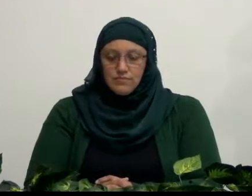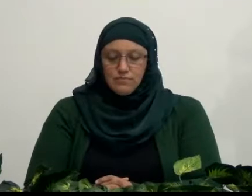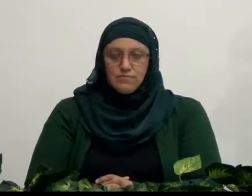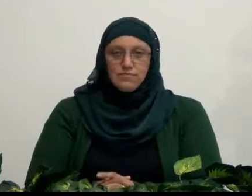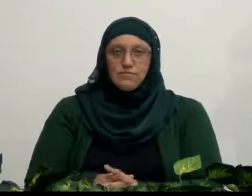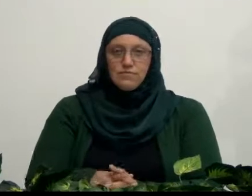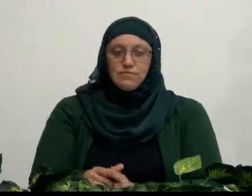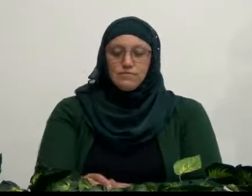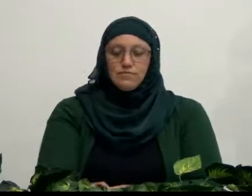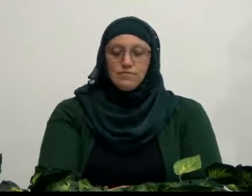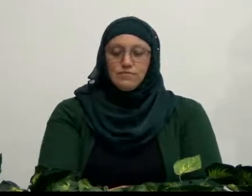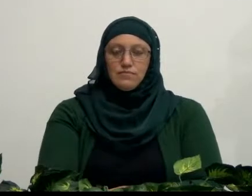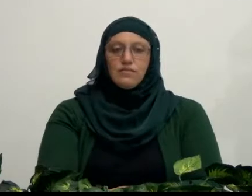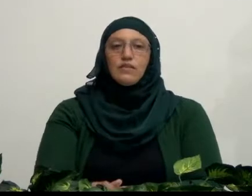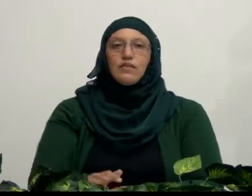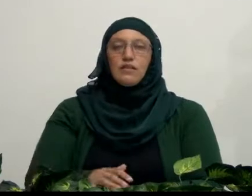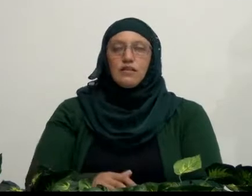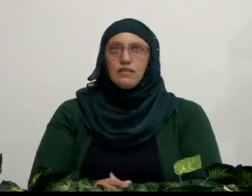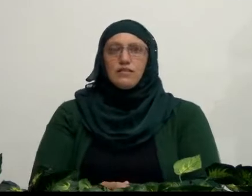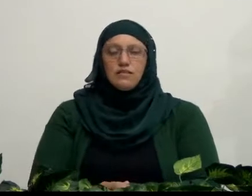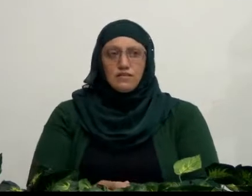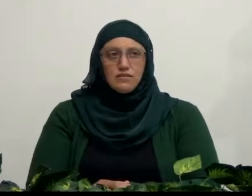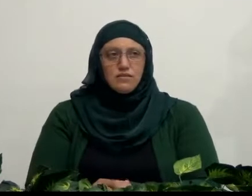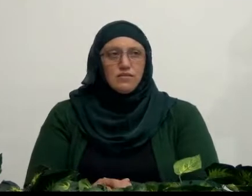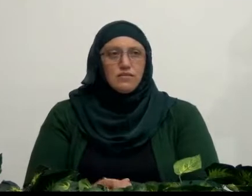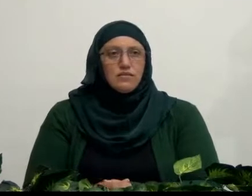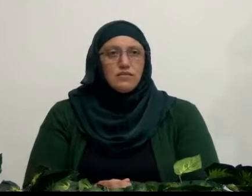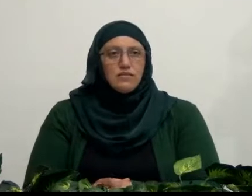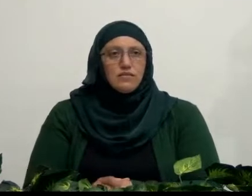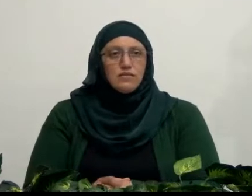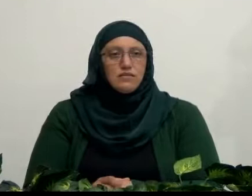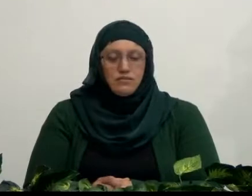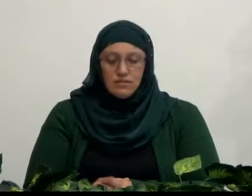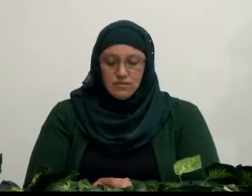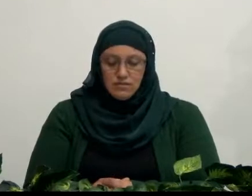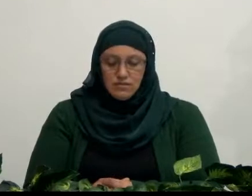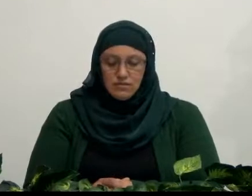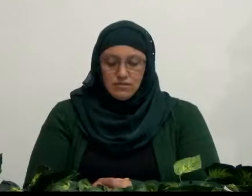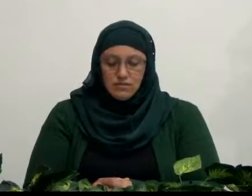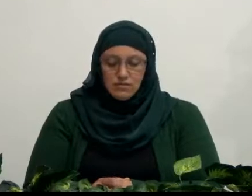حاجاتنا يا وجيها